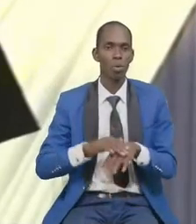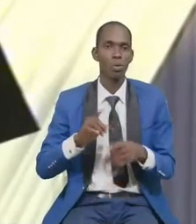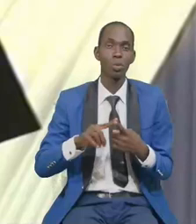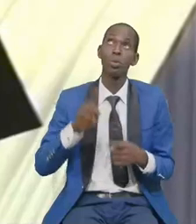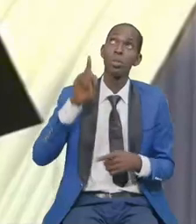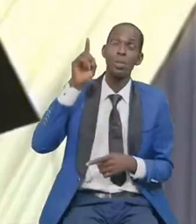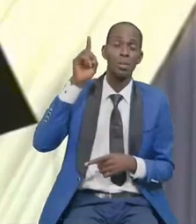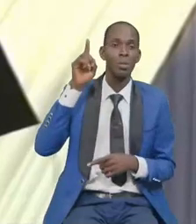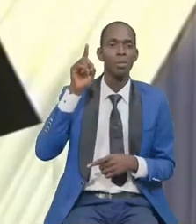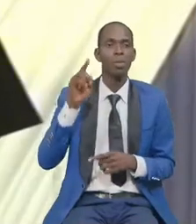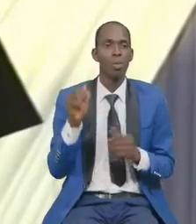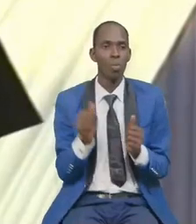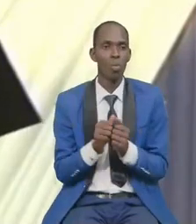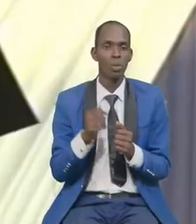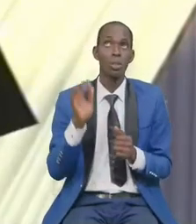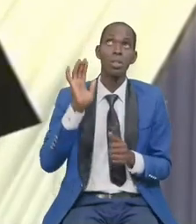avec ses disciples,